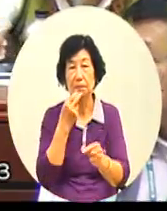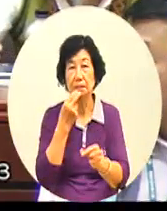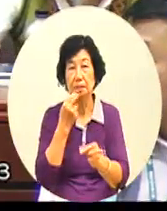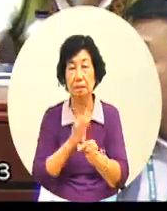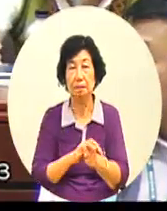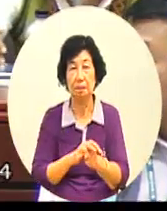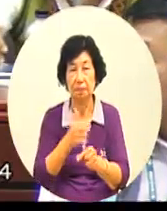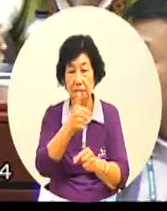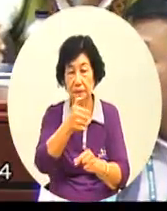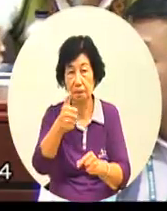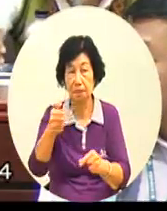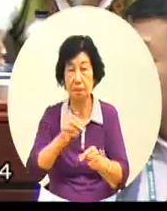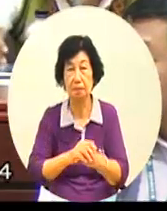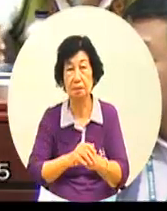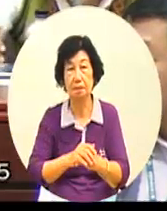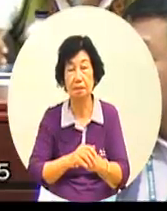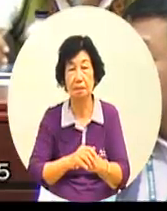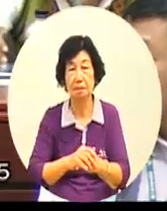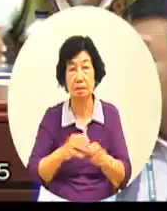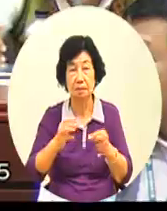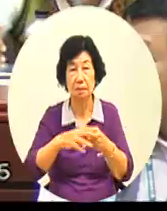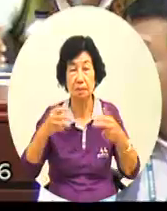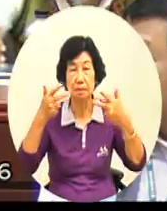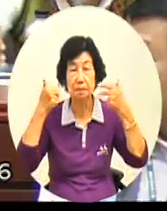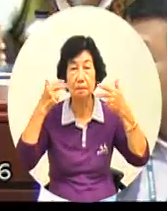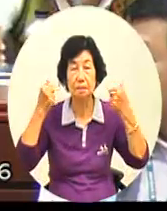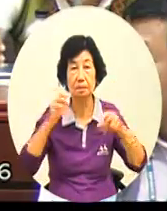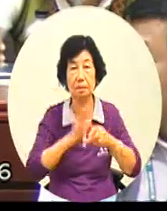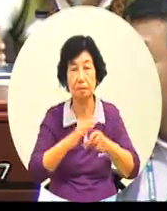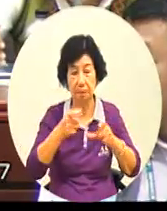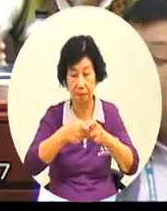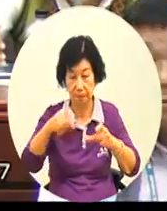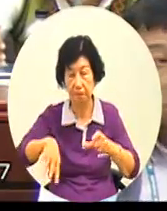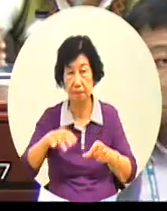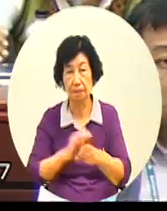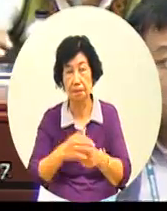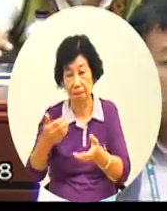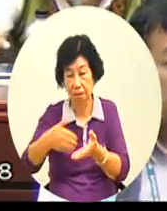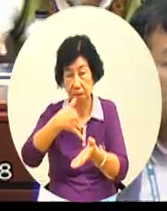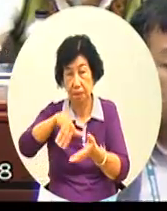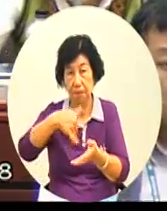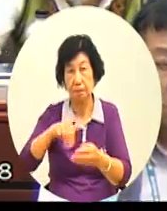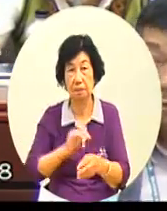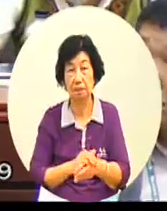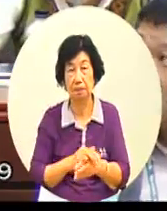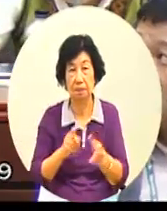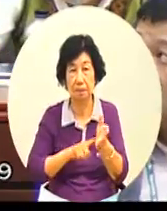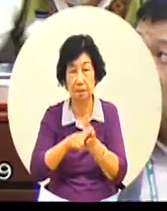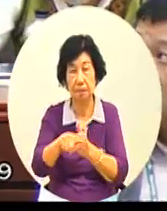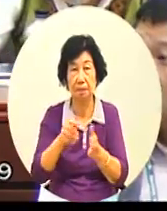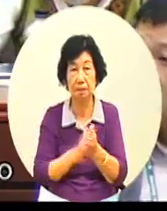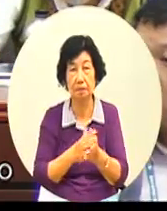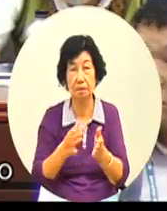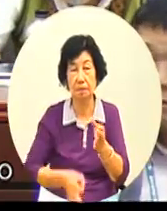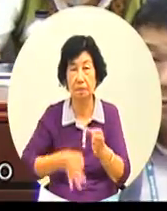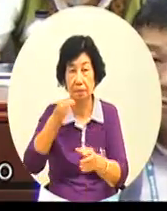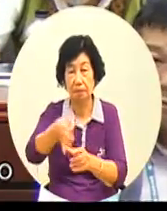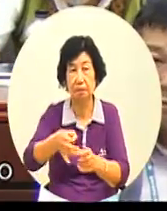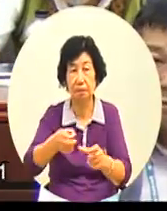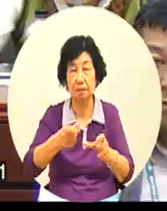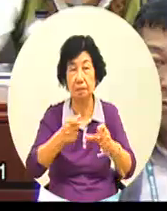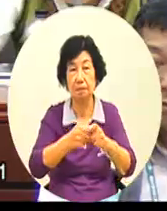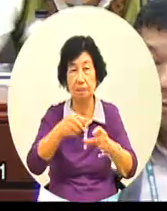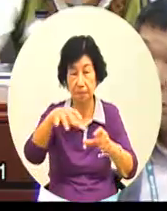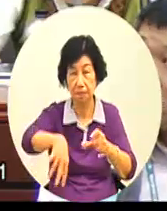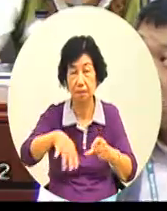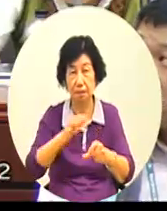原住民乡区、55个原住民地区的公所啊，都有编列预算。那这个预算是直接补助到区公所，没有透过我们。